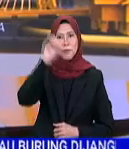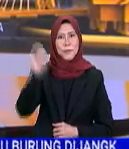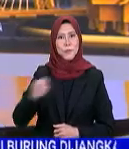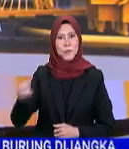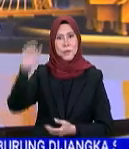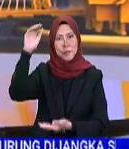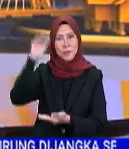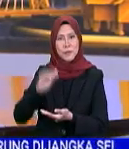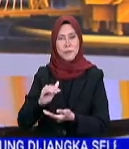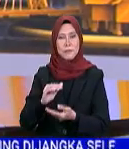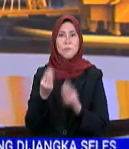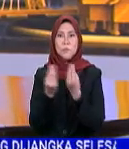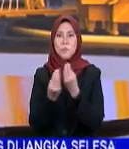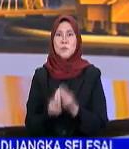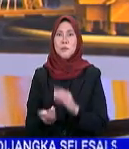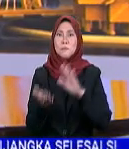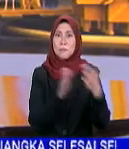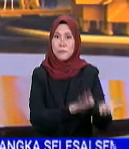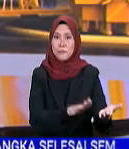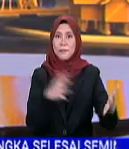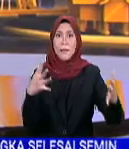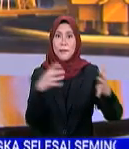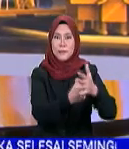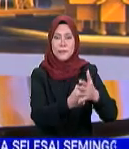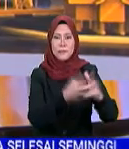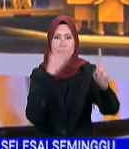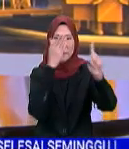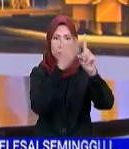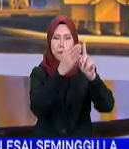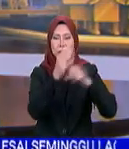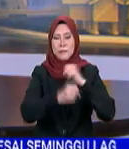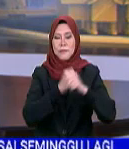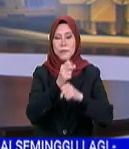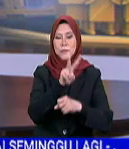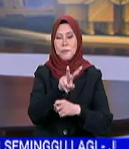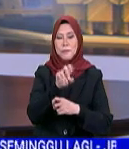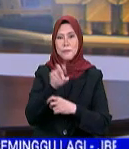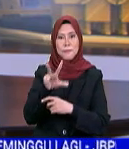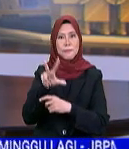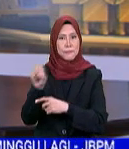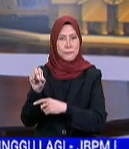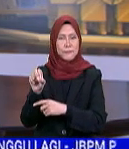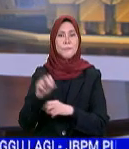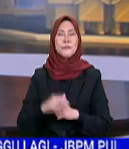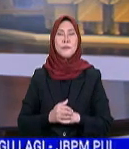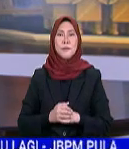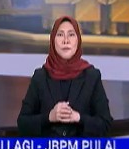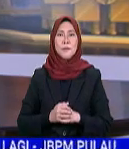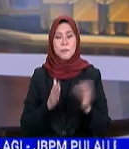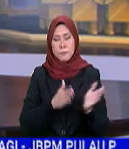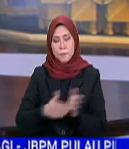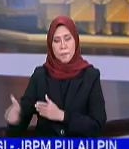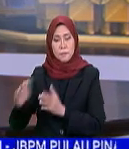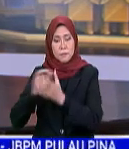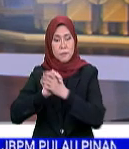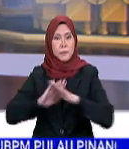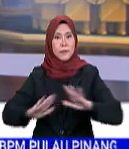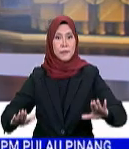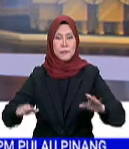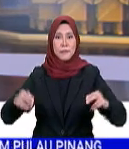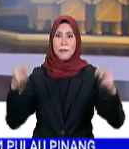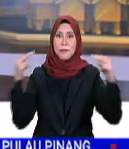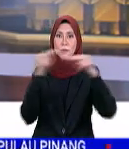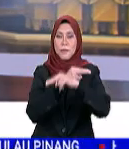50% pengurangan jumlah kematian akibat kemalangan jalan raya disasar menjelang 2030. Sasaran menerusi Pelan Keselamatan Jalan